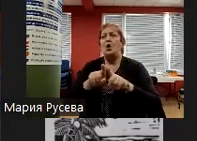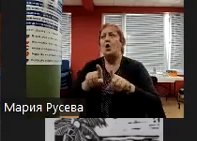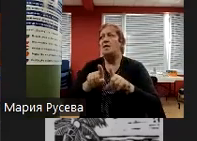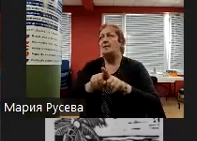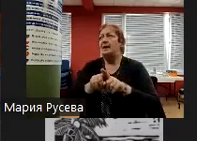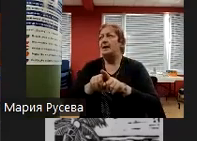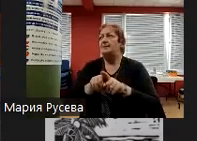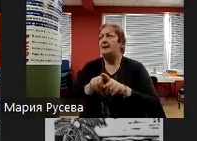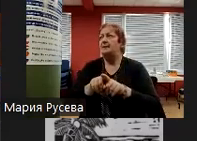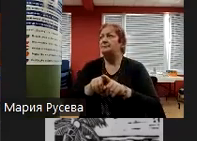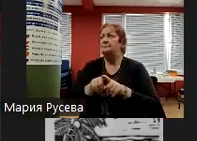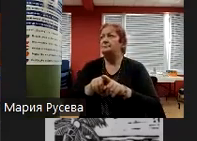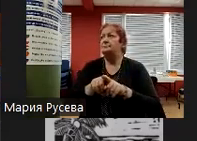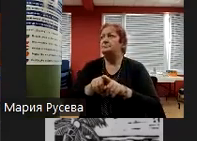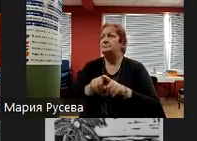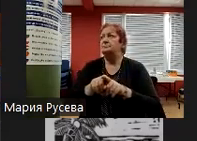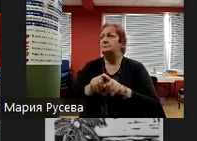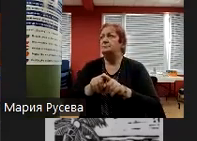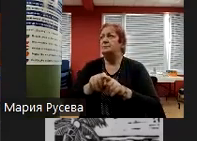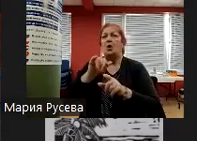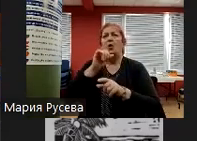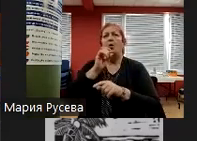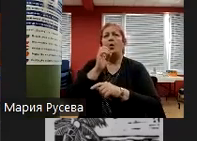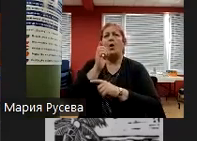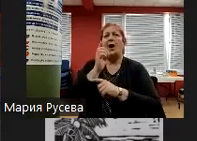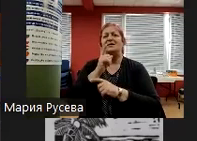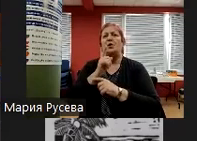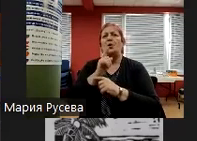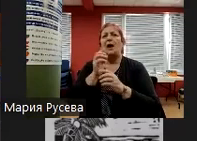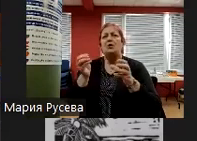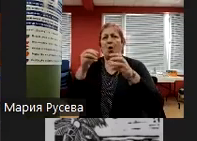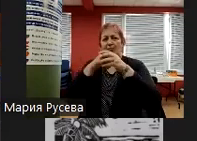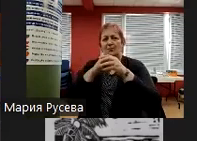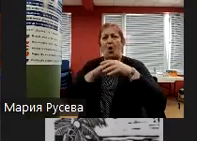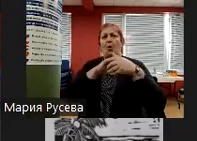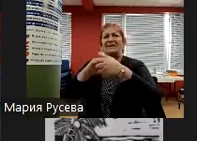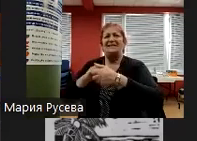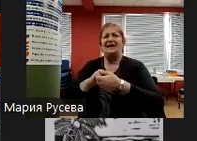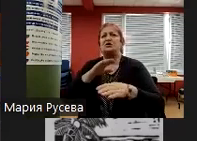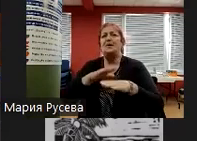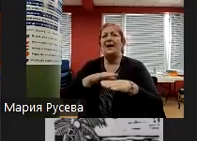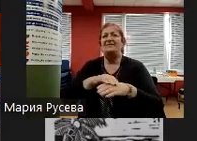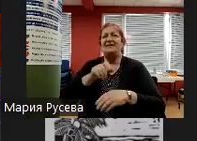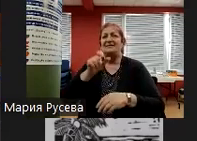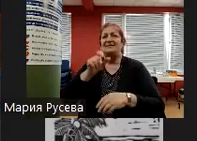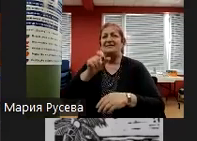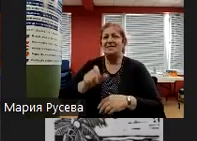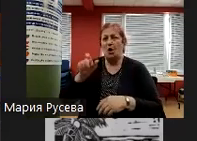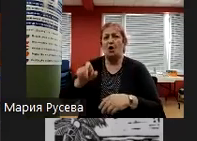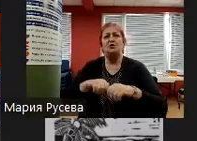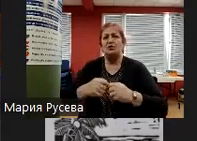това UNCRPD, което е Конвенция на Обединените нации за правата на хората с